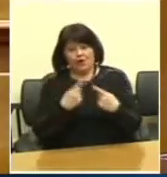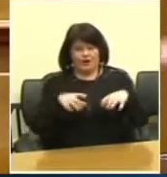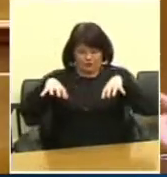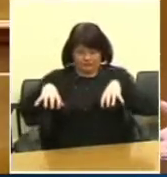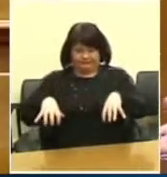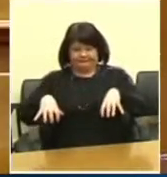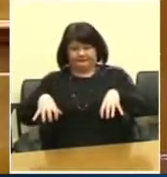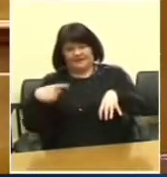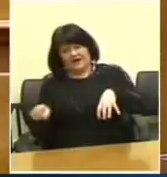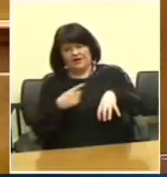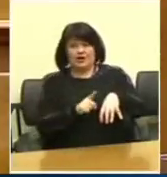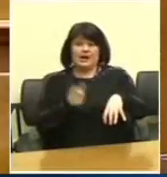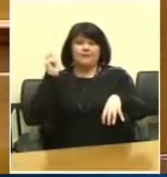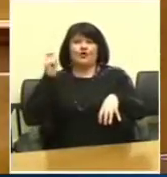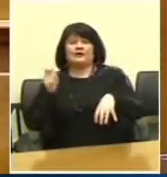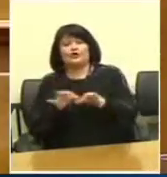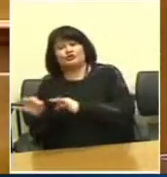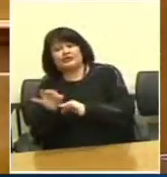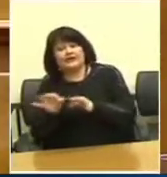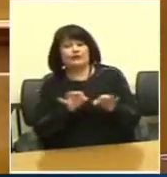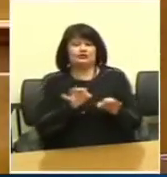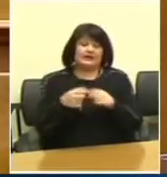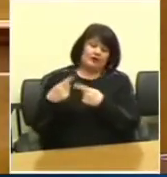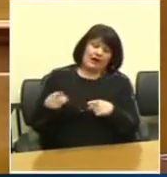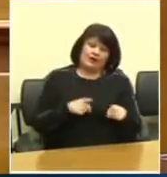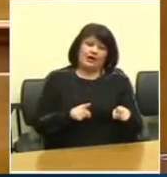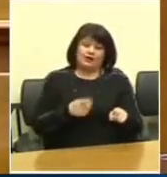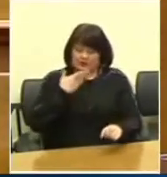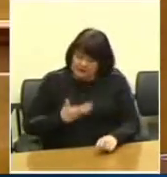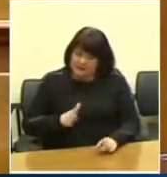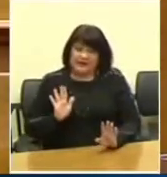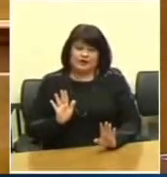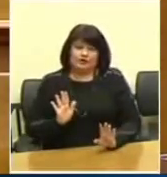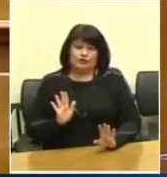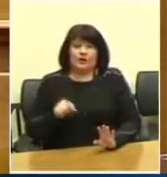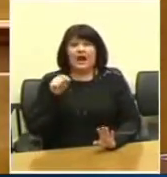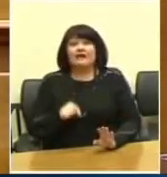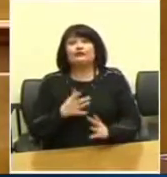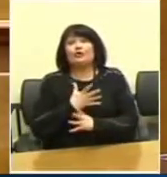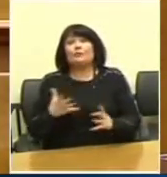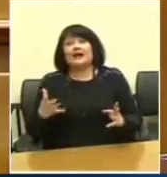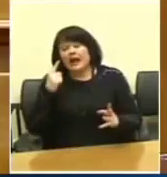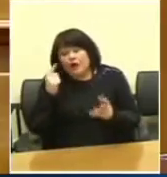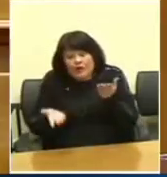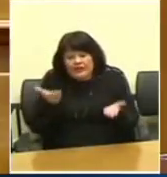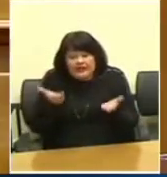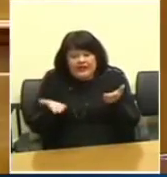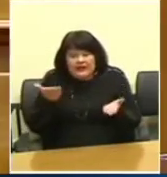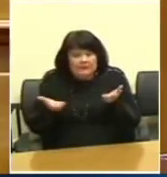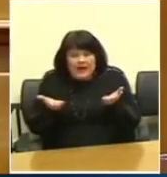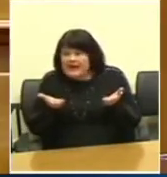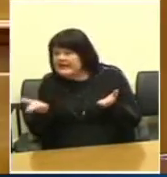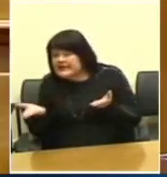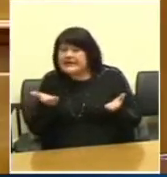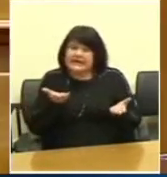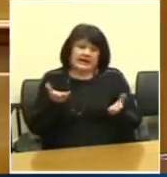δύο διαφορετικά πολιτικά σχέδια. Αυτό, αν θέλετε, και κλείνω, θα είναι και το μεγάλο δίλημα της